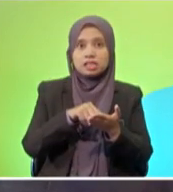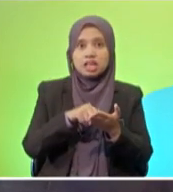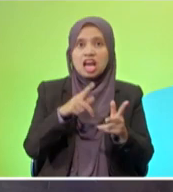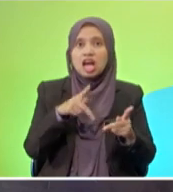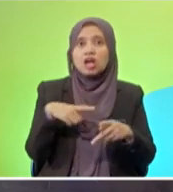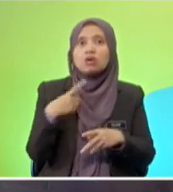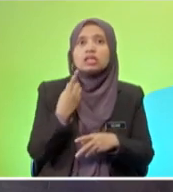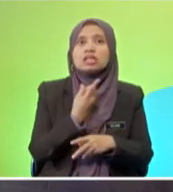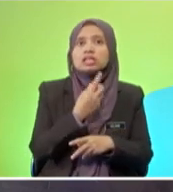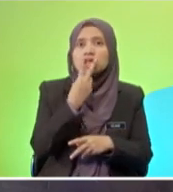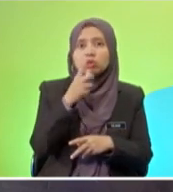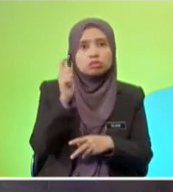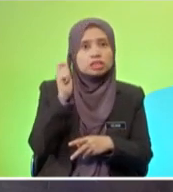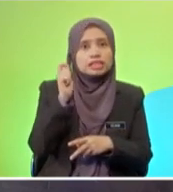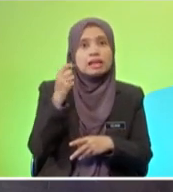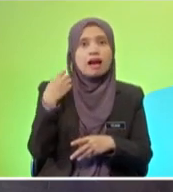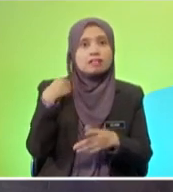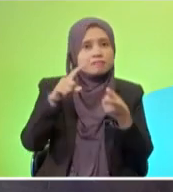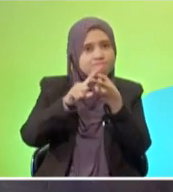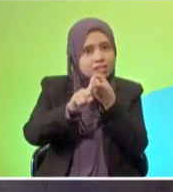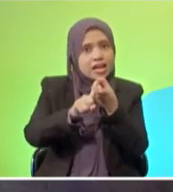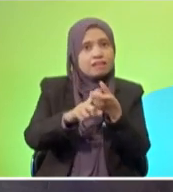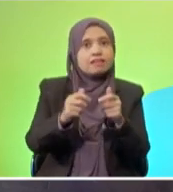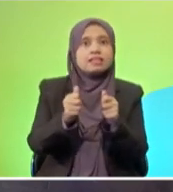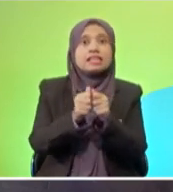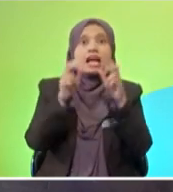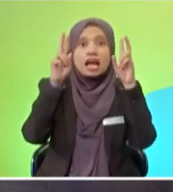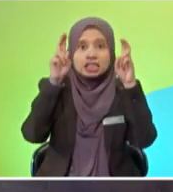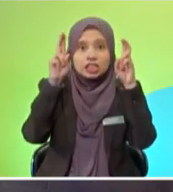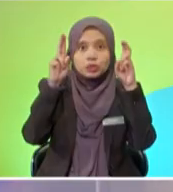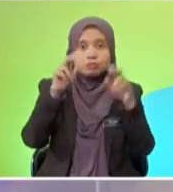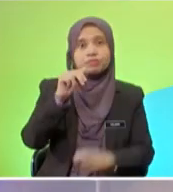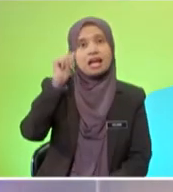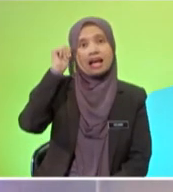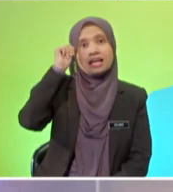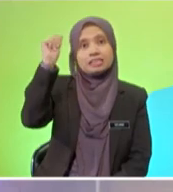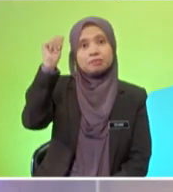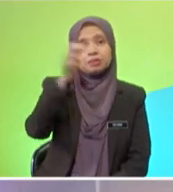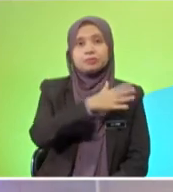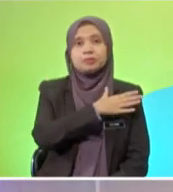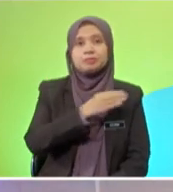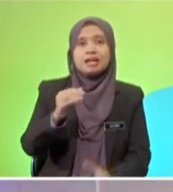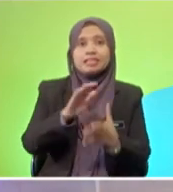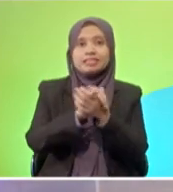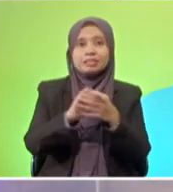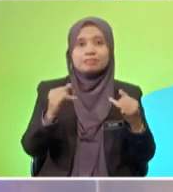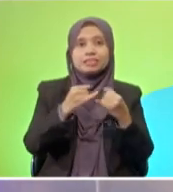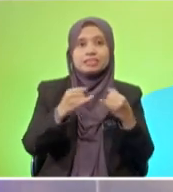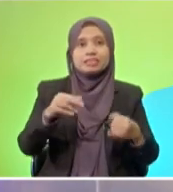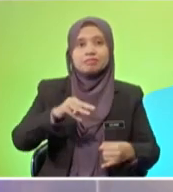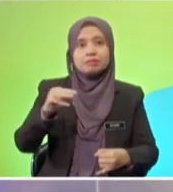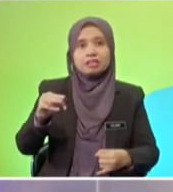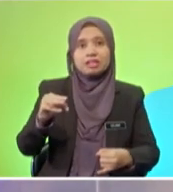Mungkin ada kaitan dengan topik kita assalamualaikum dan selamat sejahtera murid-murid semua